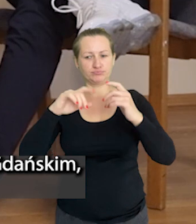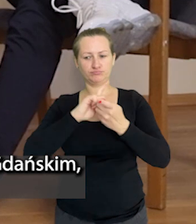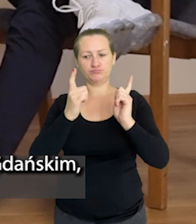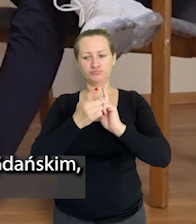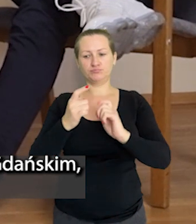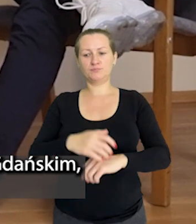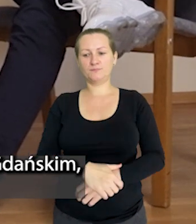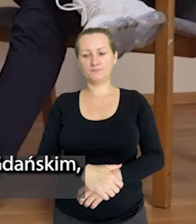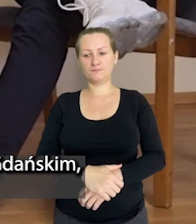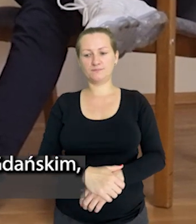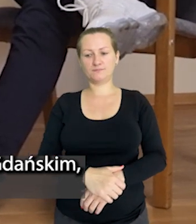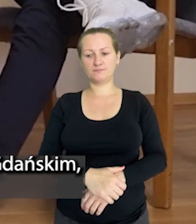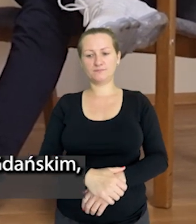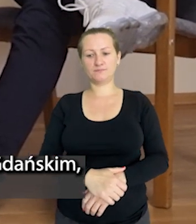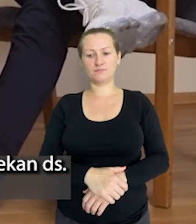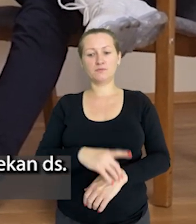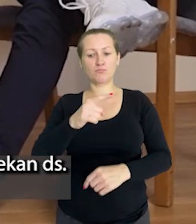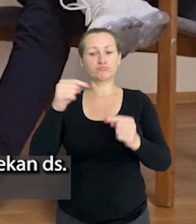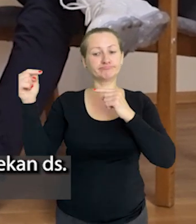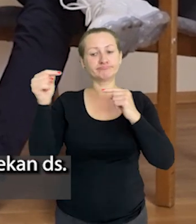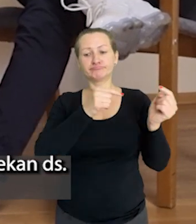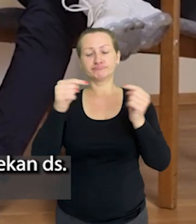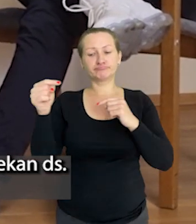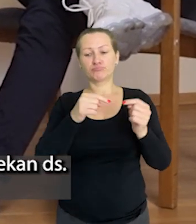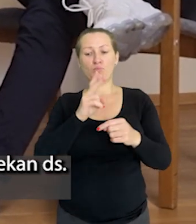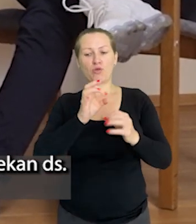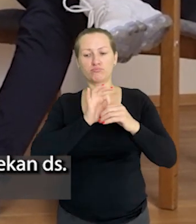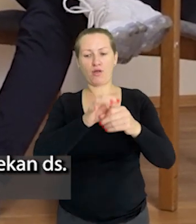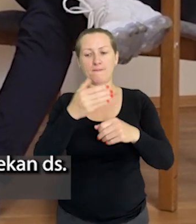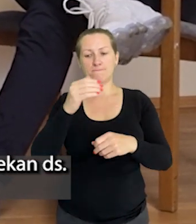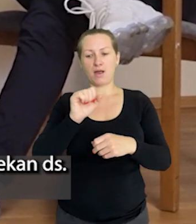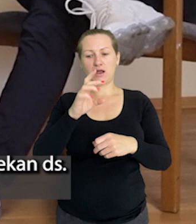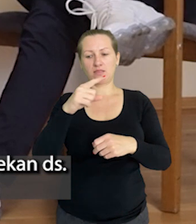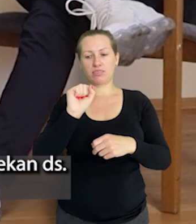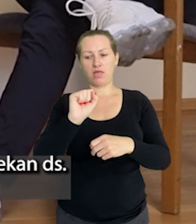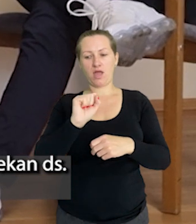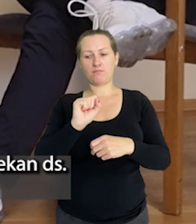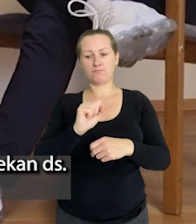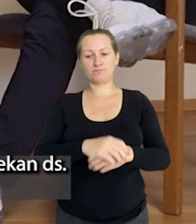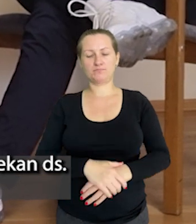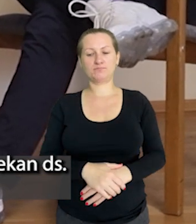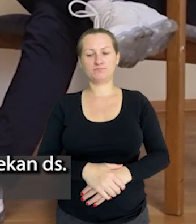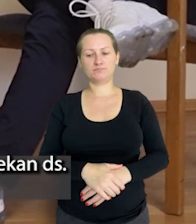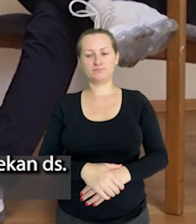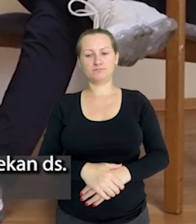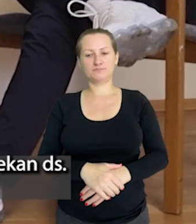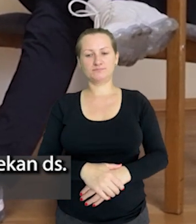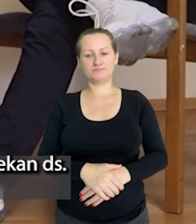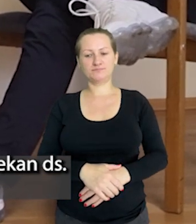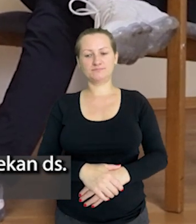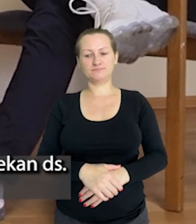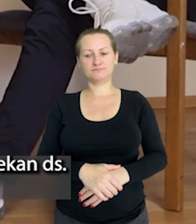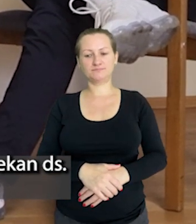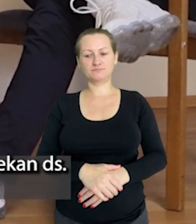Grzegorz Kochański, dziennikarz Radia Starogard. Debatę poprowadziła moderatorka Magdalena Harkin-Jaszcza, socjolożka, prodziekan do spraw